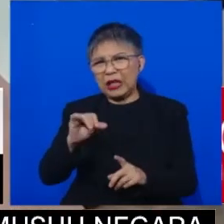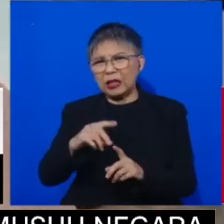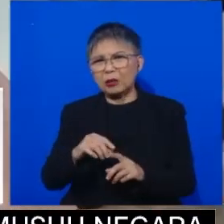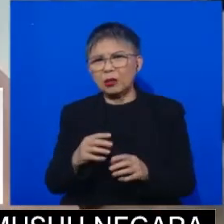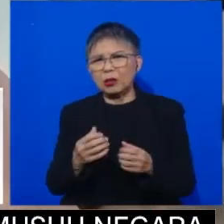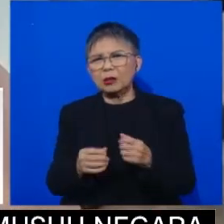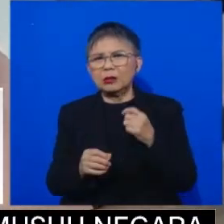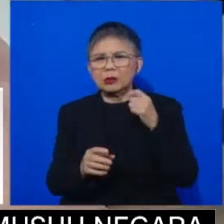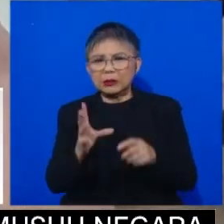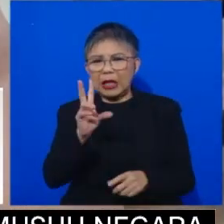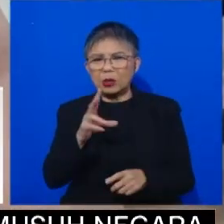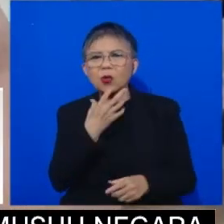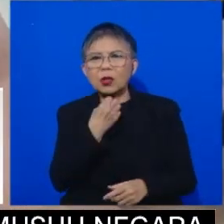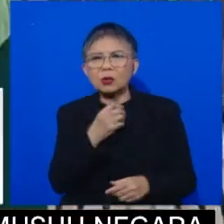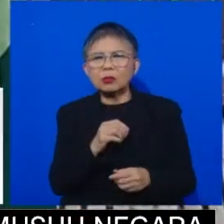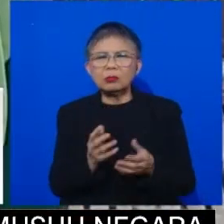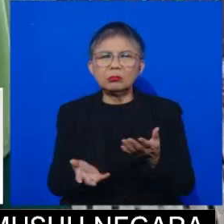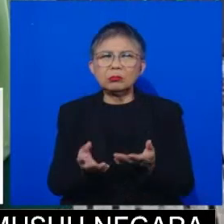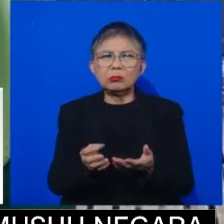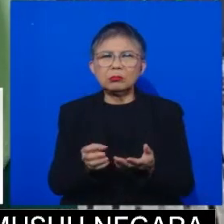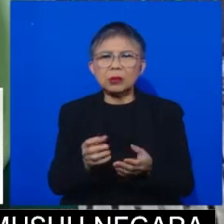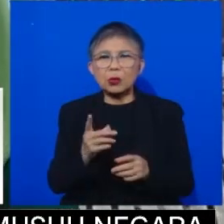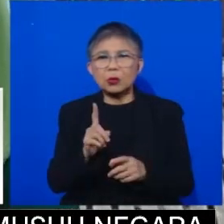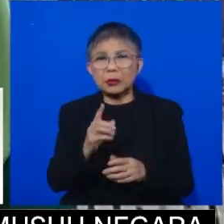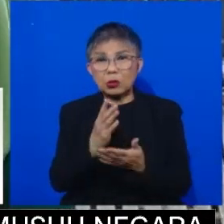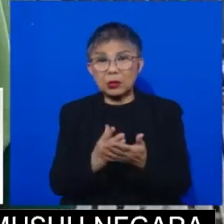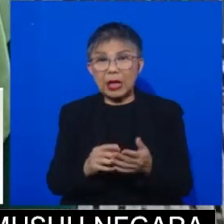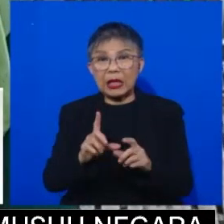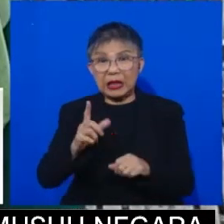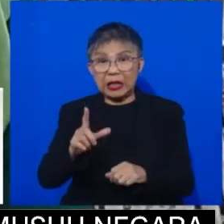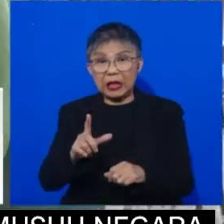per hari. Per ekor kambingnya rata-rata ya 1 liter setengah sampai 2 liter yang paling satu.